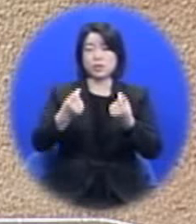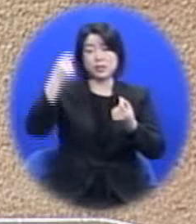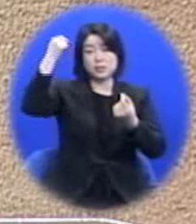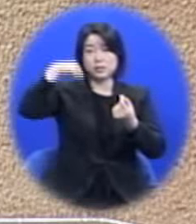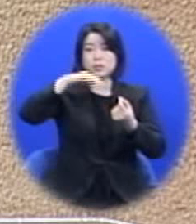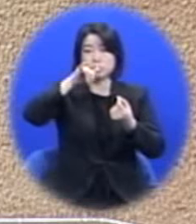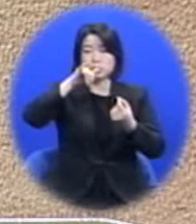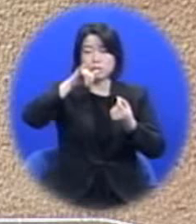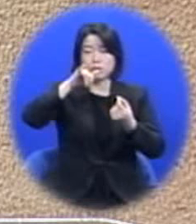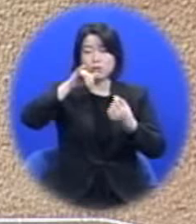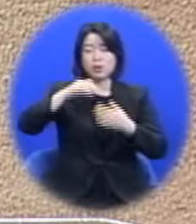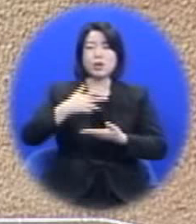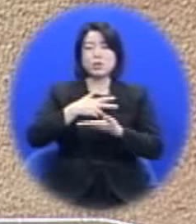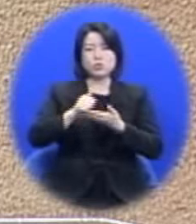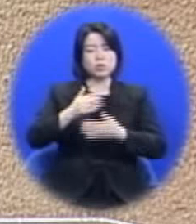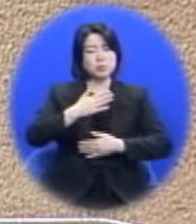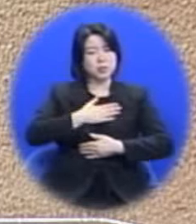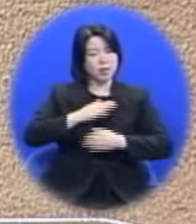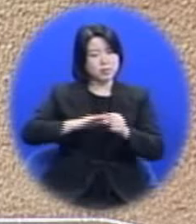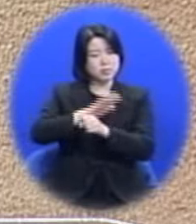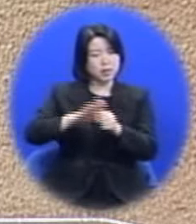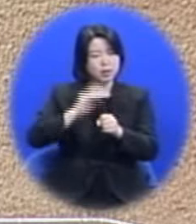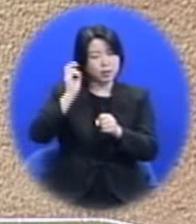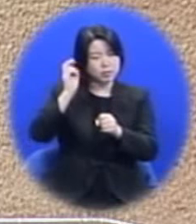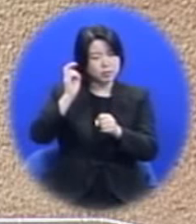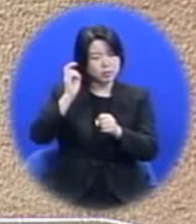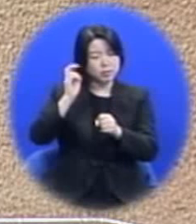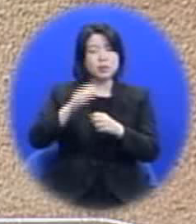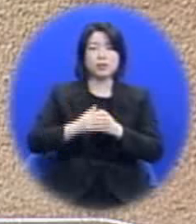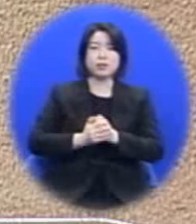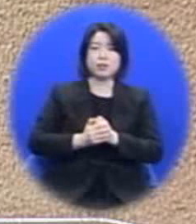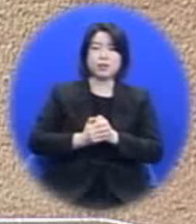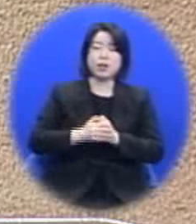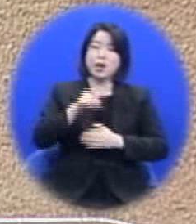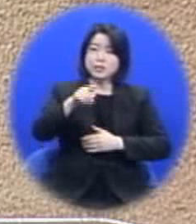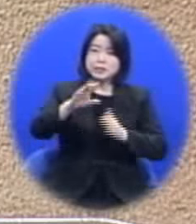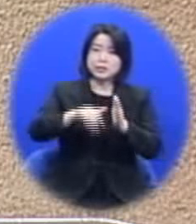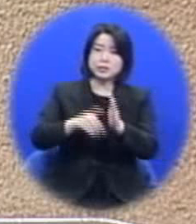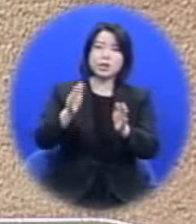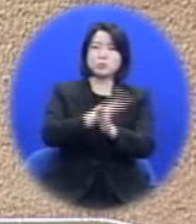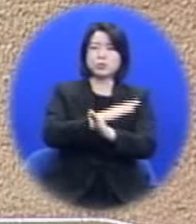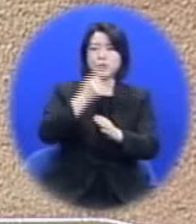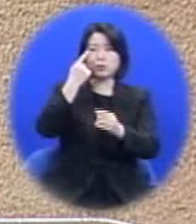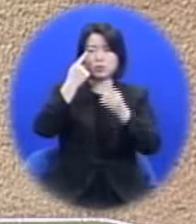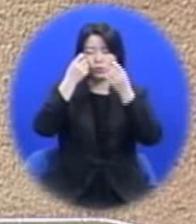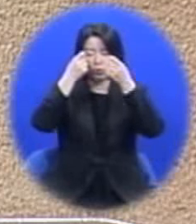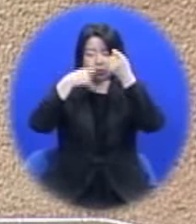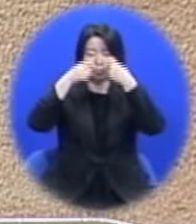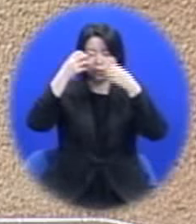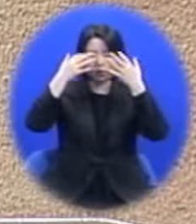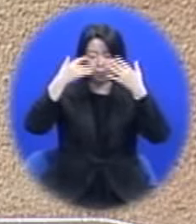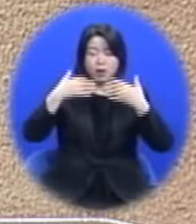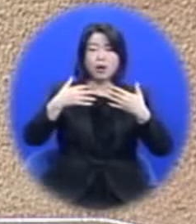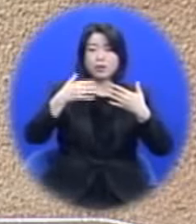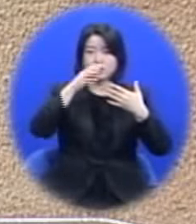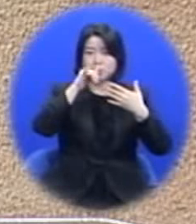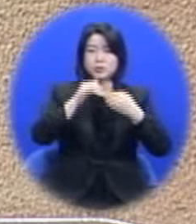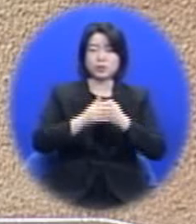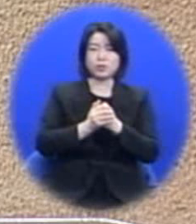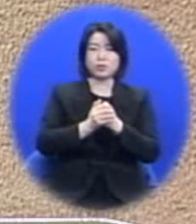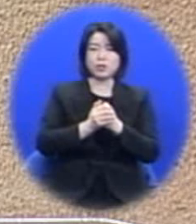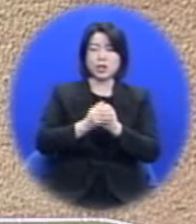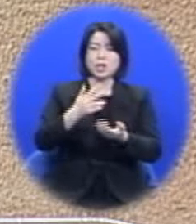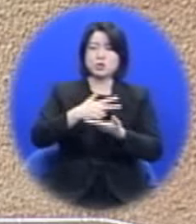거예요. 주님이 나를 사랑하신다. 아 그때부터 눈물이 이렇게 확 쏟아지더라고요.